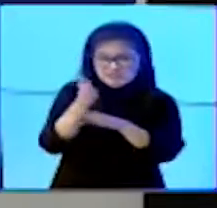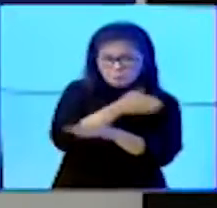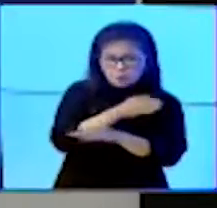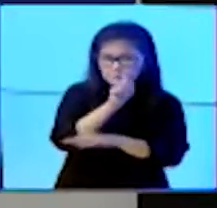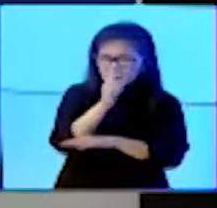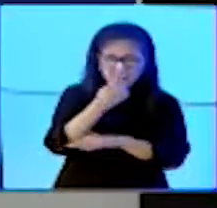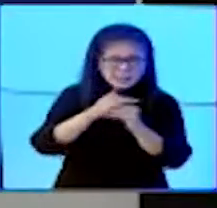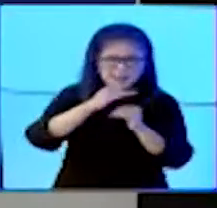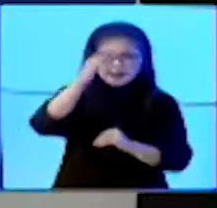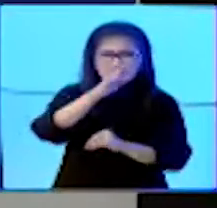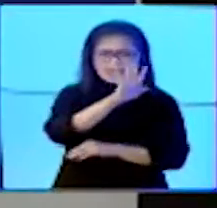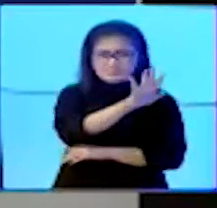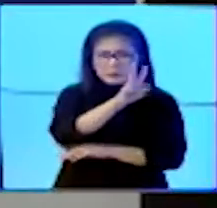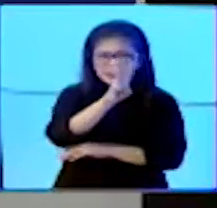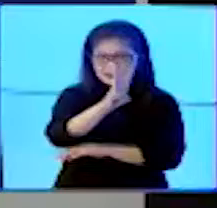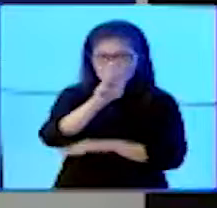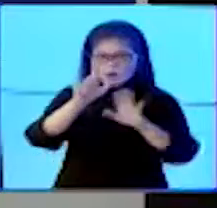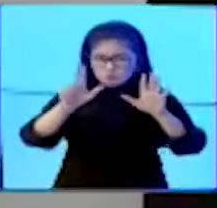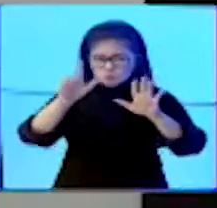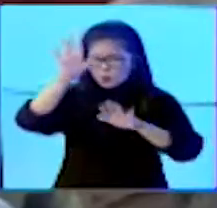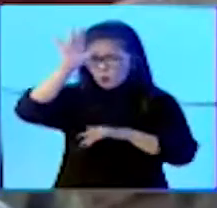yaitu 537 orang.